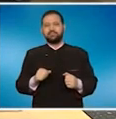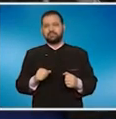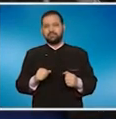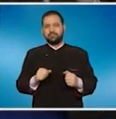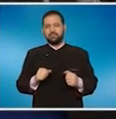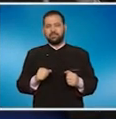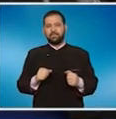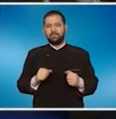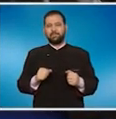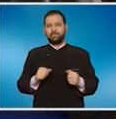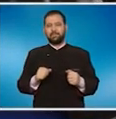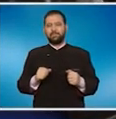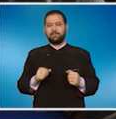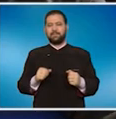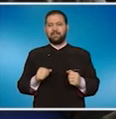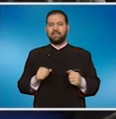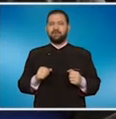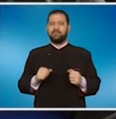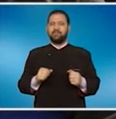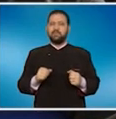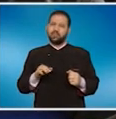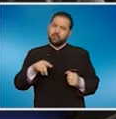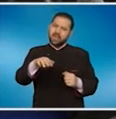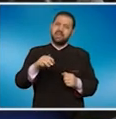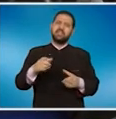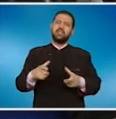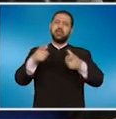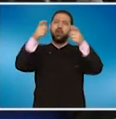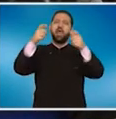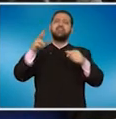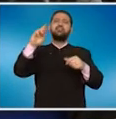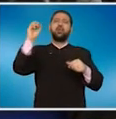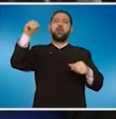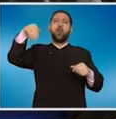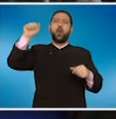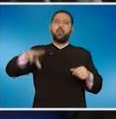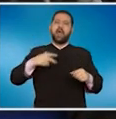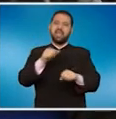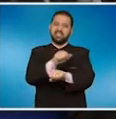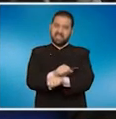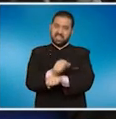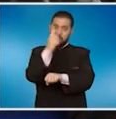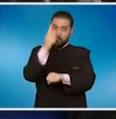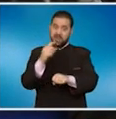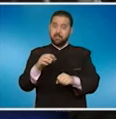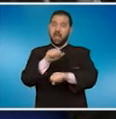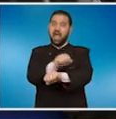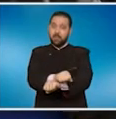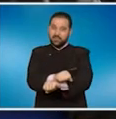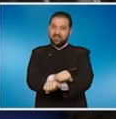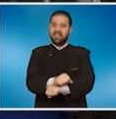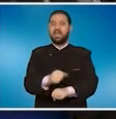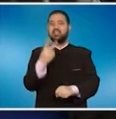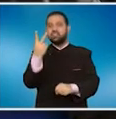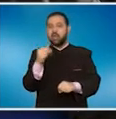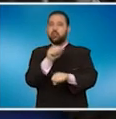cu câteva zeci de ani înainte. Și ajungând la Roma, stă închis și se pare că avem o primă captivitate romană sau a doua captivitate